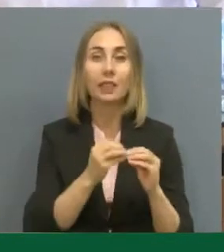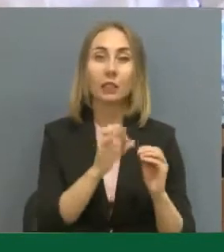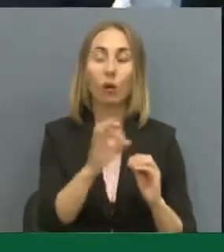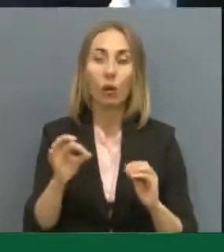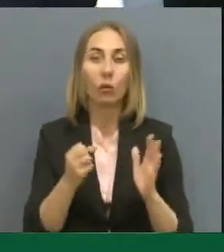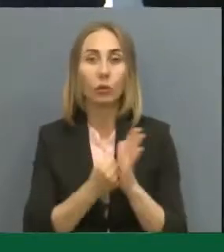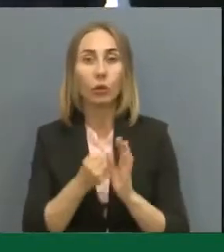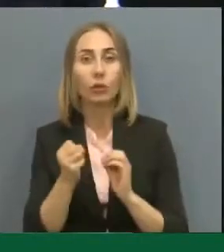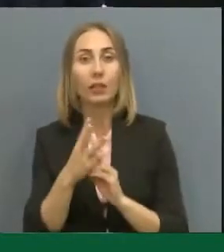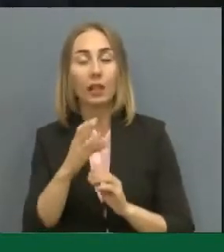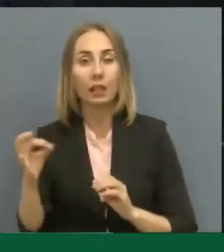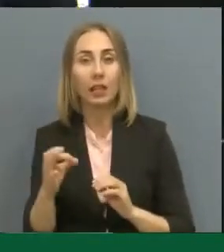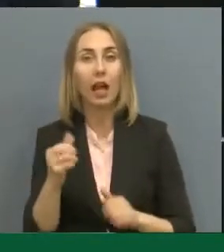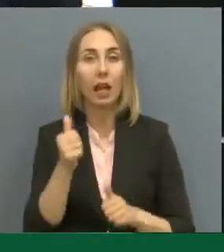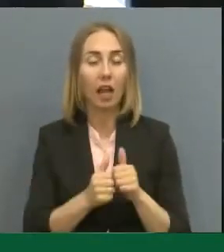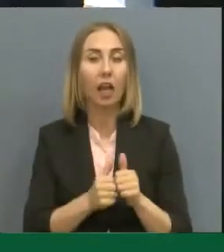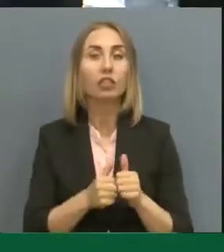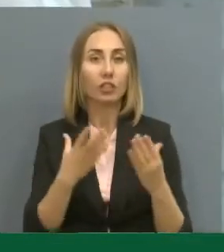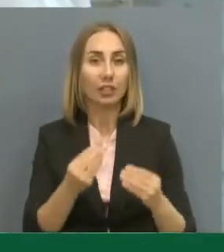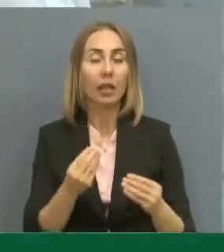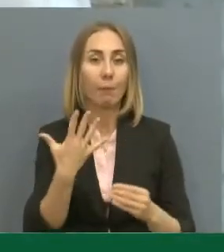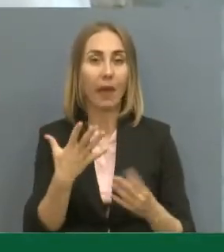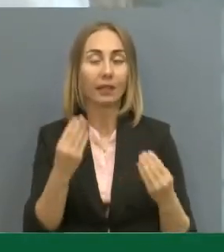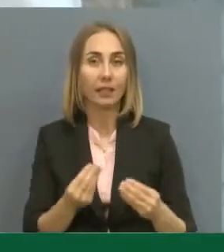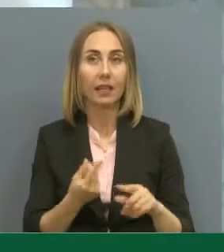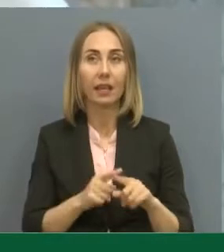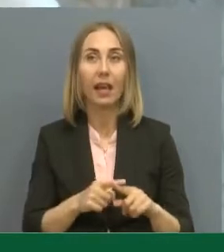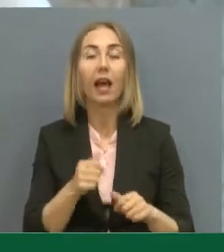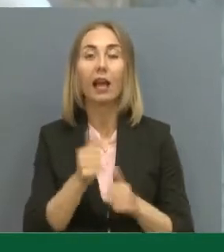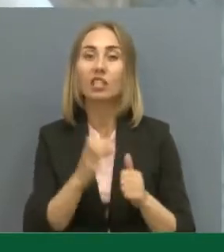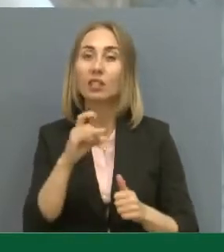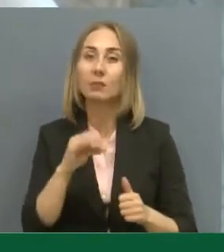13:00 часов ежедневно 5 дней в неделю. В рамках каждой смены проводятся